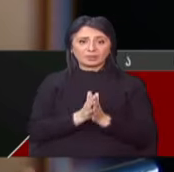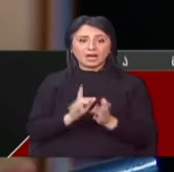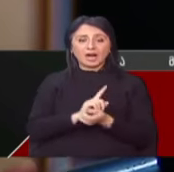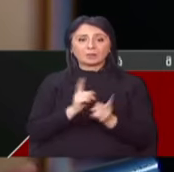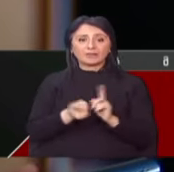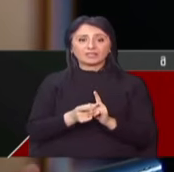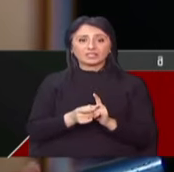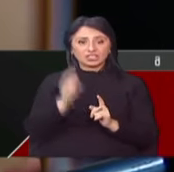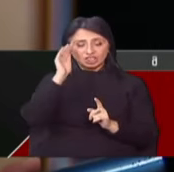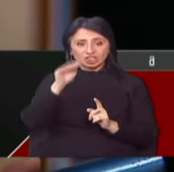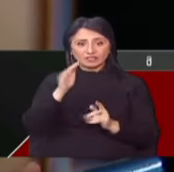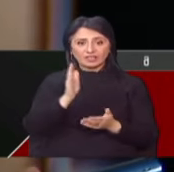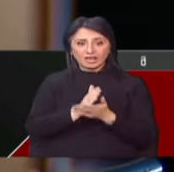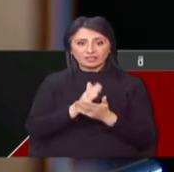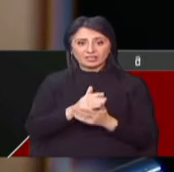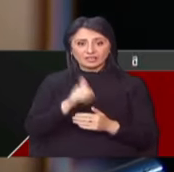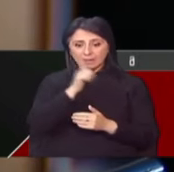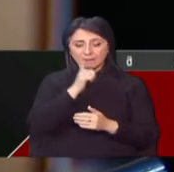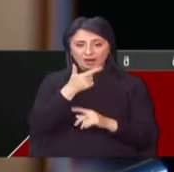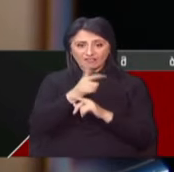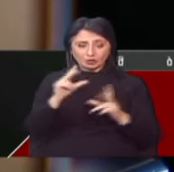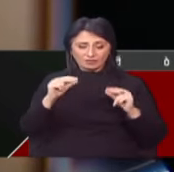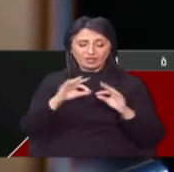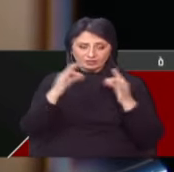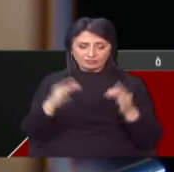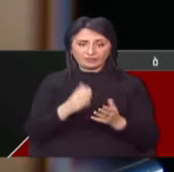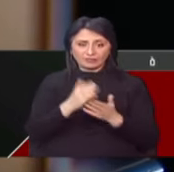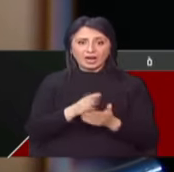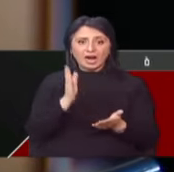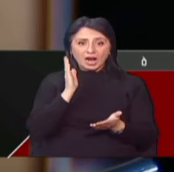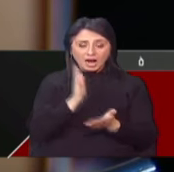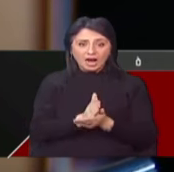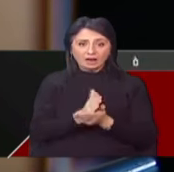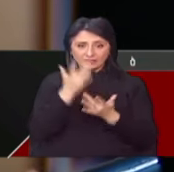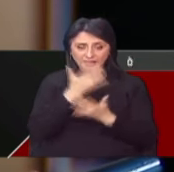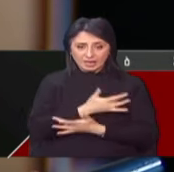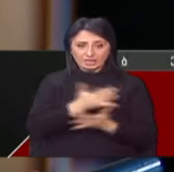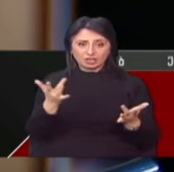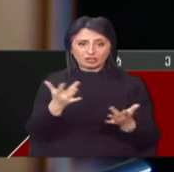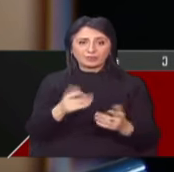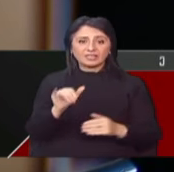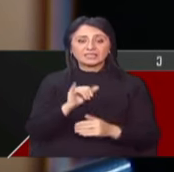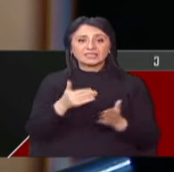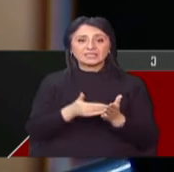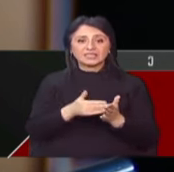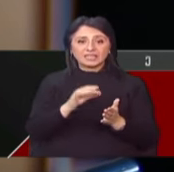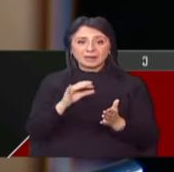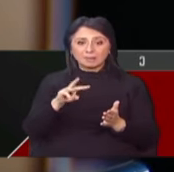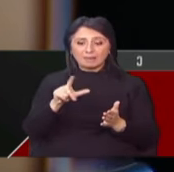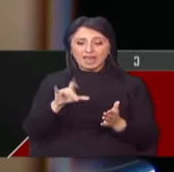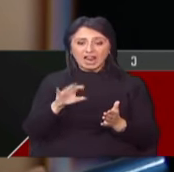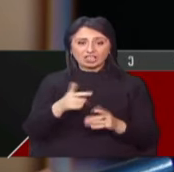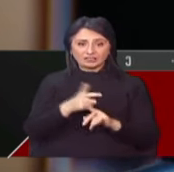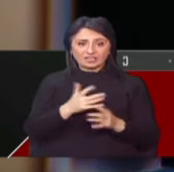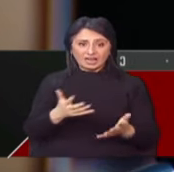არამედ შეგახსენეთ, რომ არსებობს ფარული ვიდეო აუდიო მასალა, რომელიც არის გასაჯაროვებული და სადაც ივერი მელაშვილი